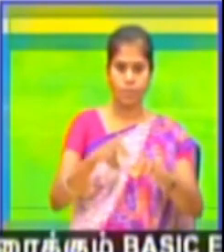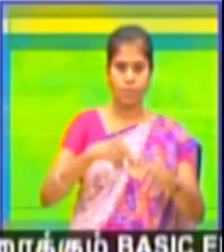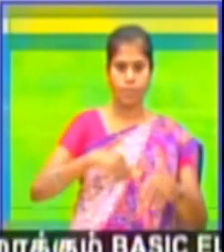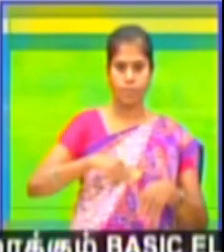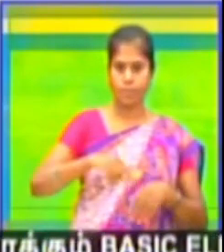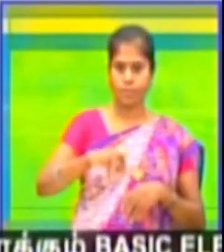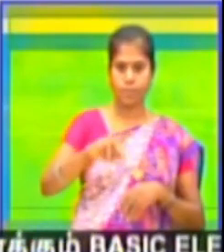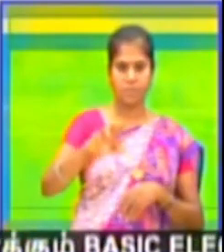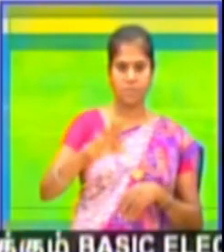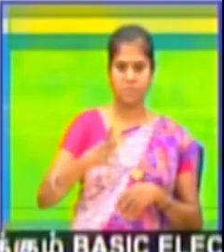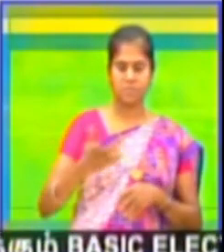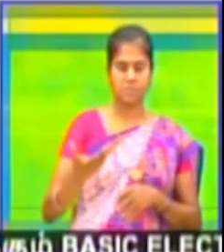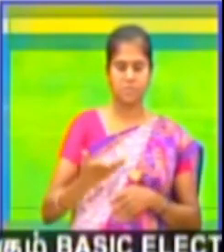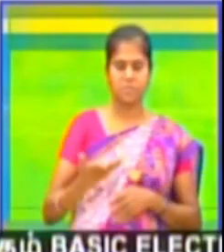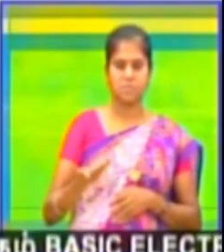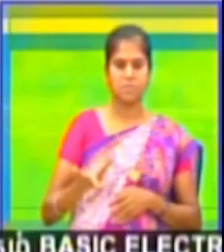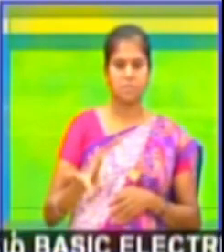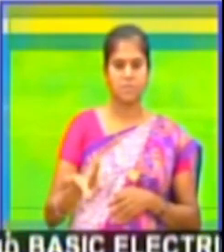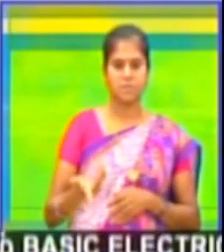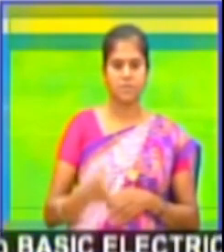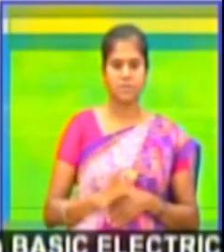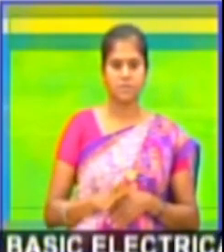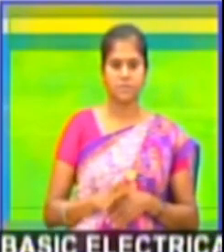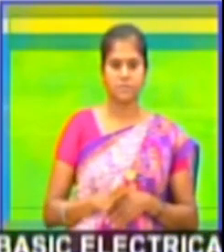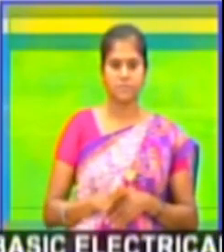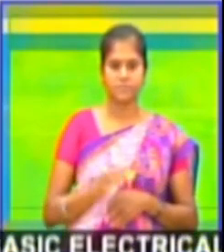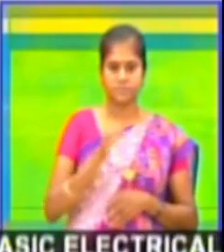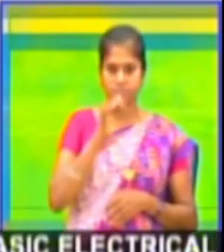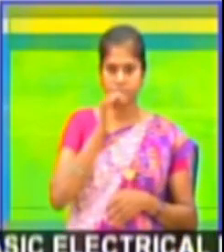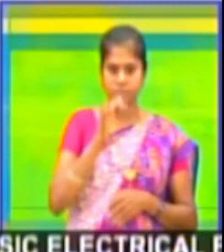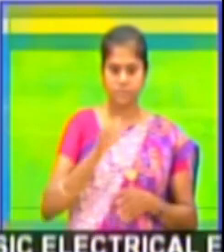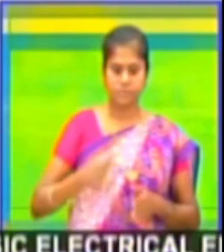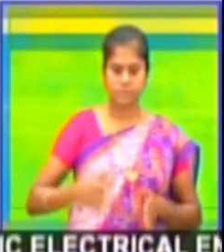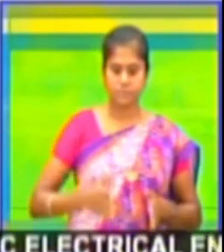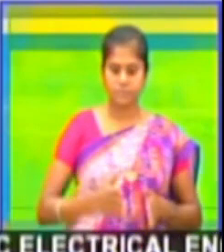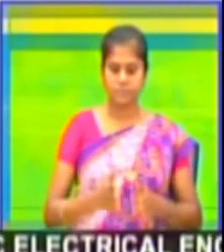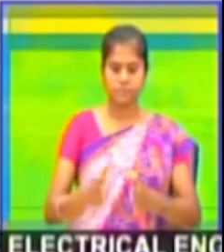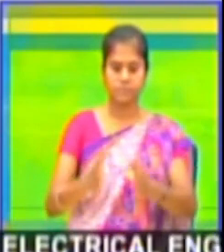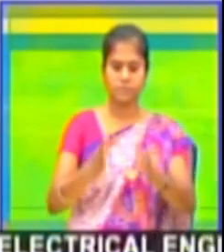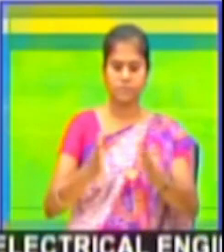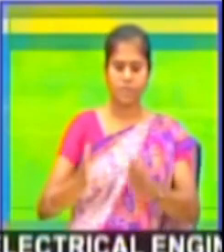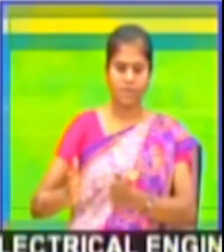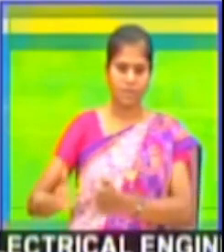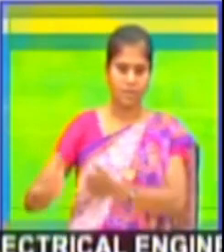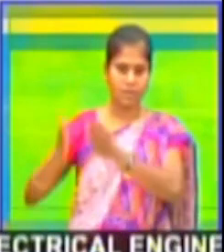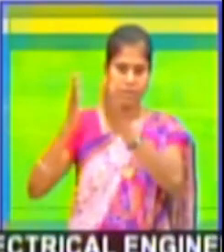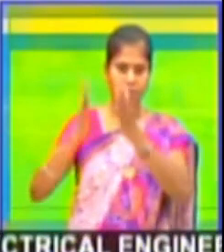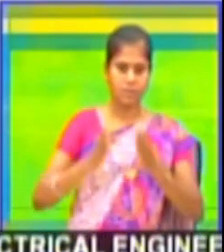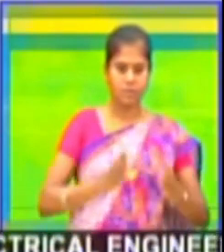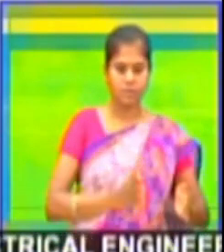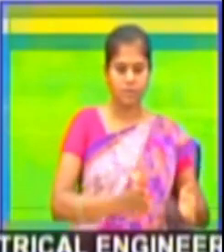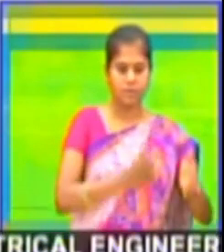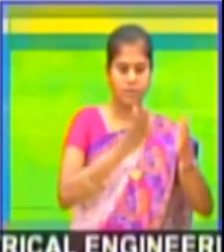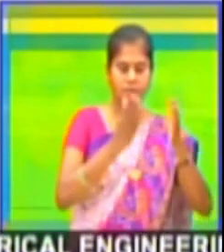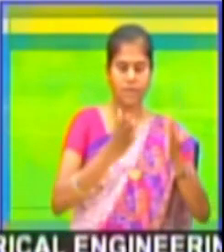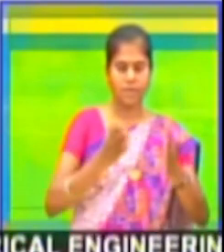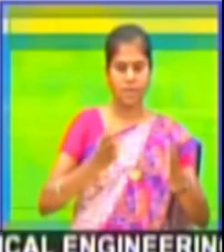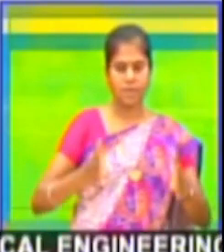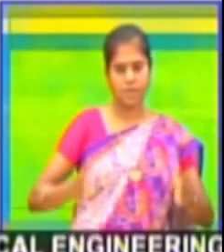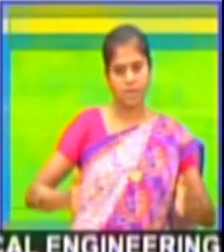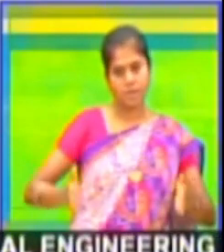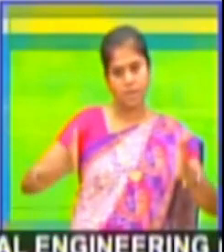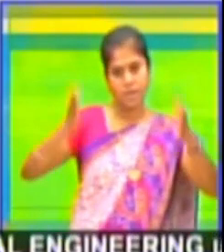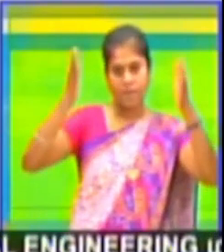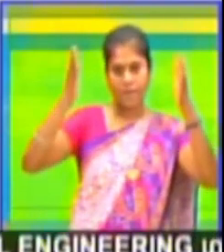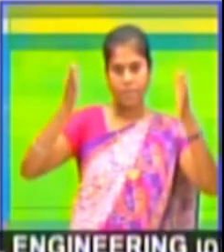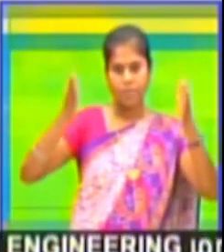இது ஆற்றினுடைய குறுக்கே அணைகள் கட்டப்பட்டு நீர்ப்பாசனத்துக்கும்